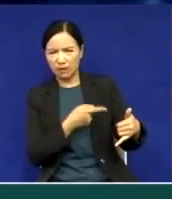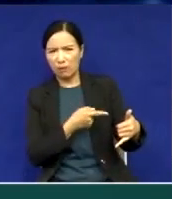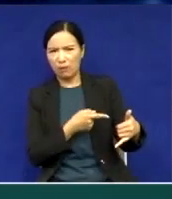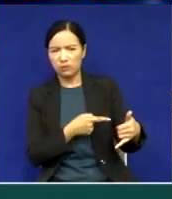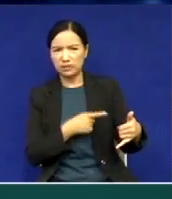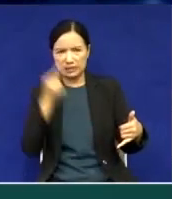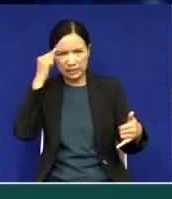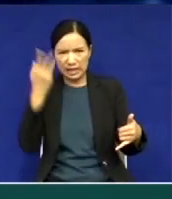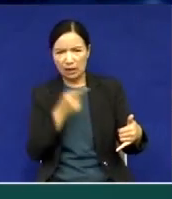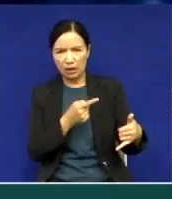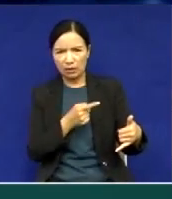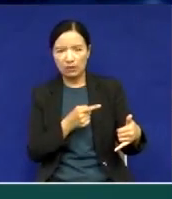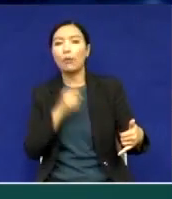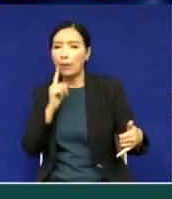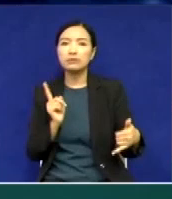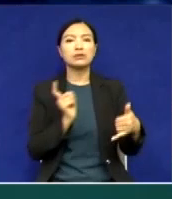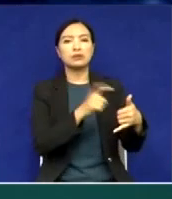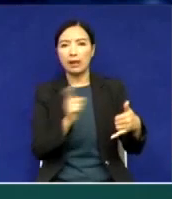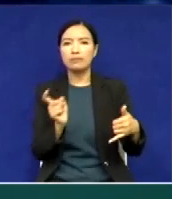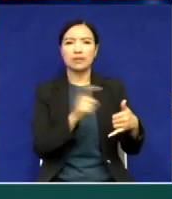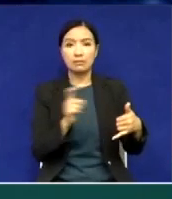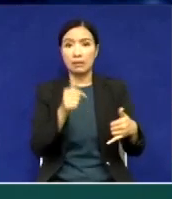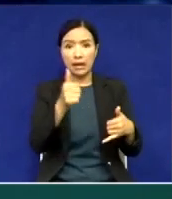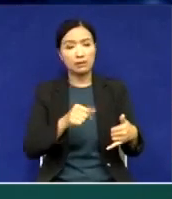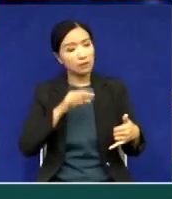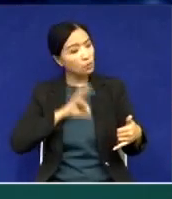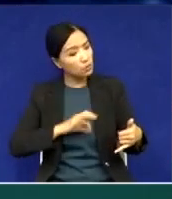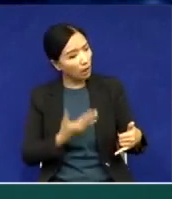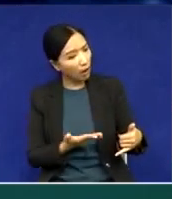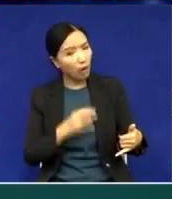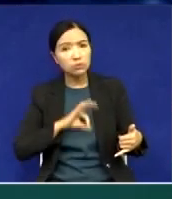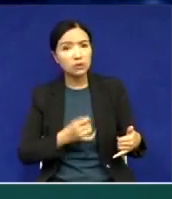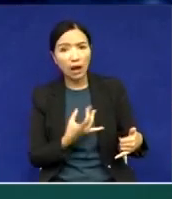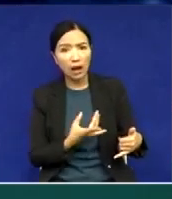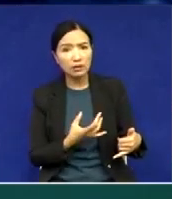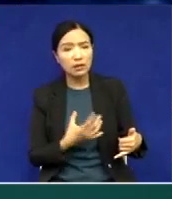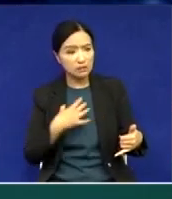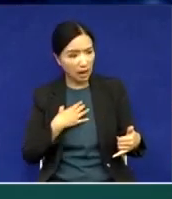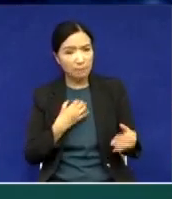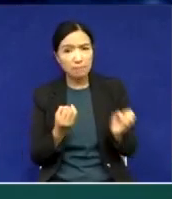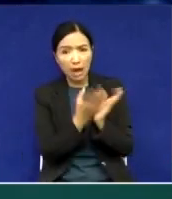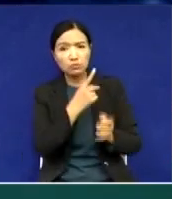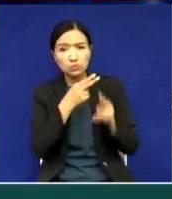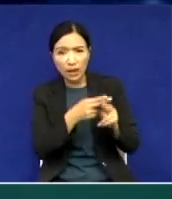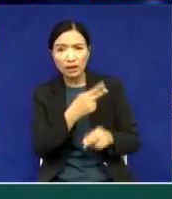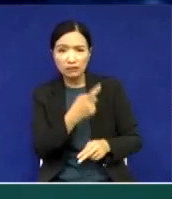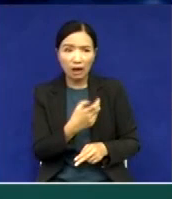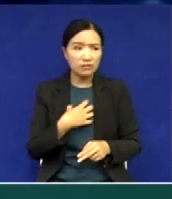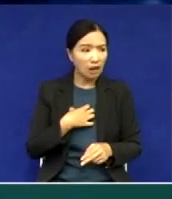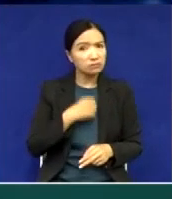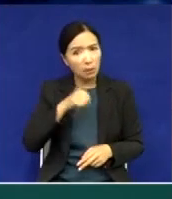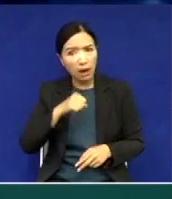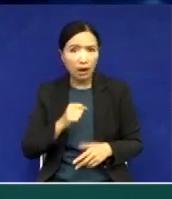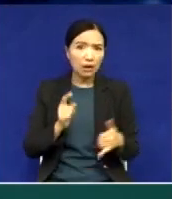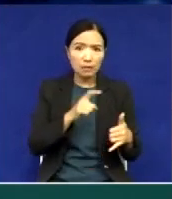ขึ้นแต่การที่เราถามว่ามีความรู้สึกไม่อยากอยู่มีความรู้สึกอยากได้ทำร้ายตัวเองใช่ไหมเนี่ยมันเป็น